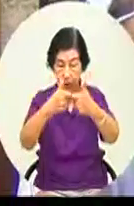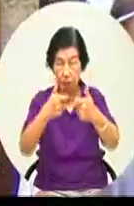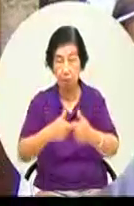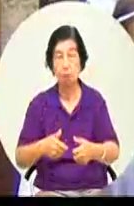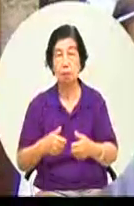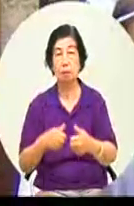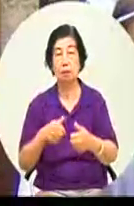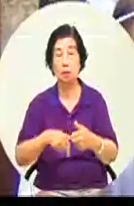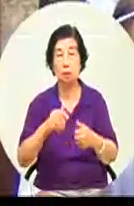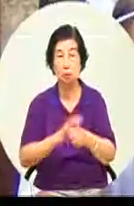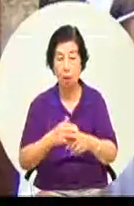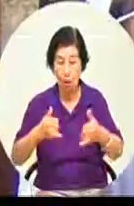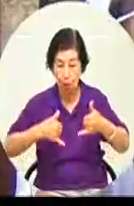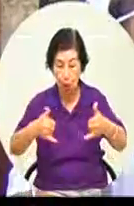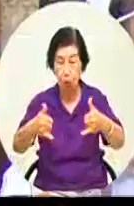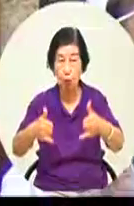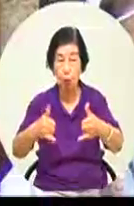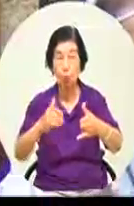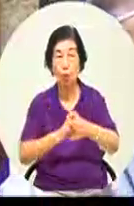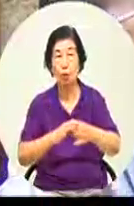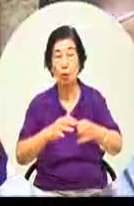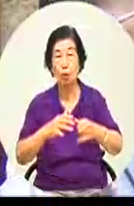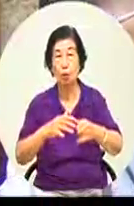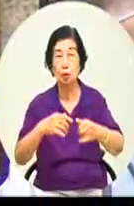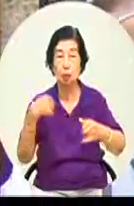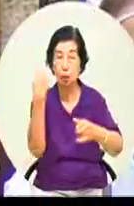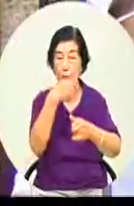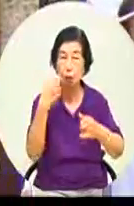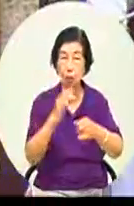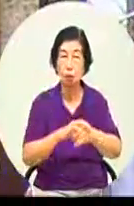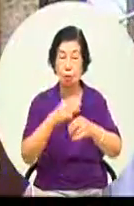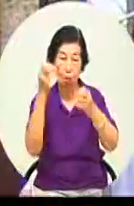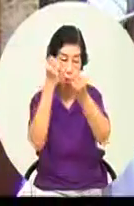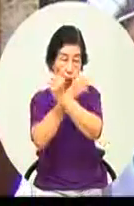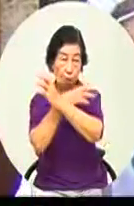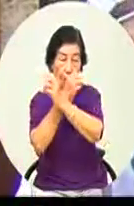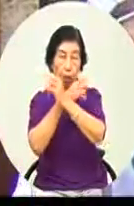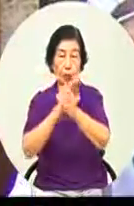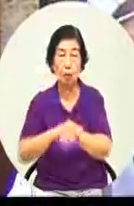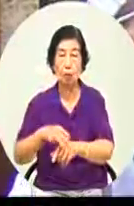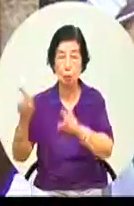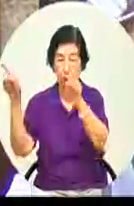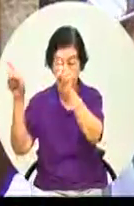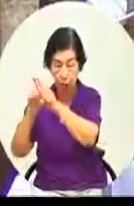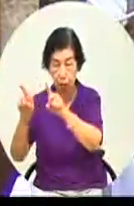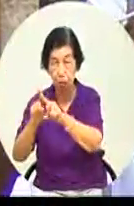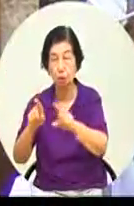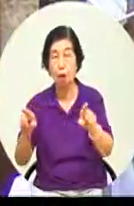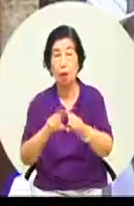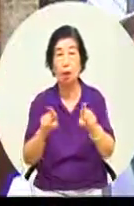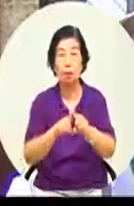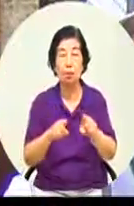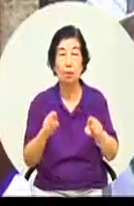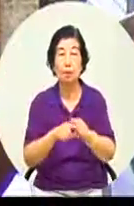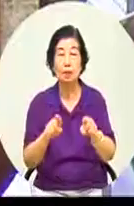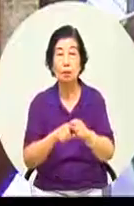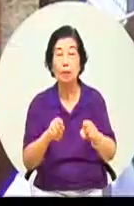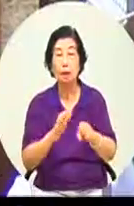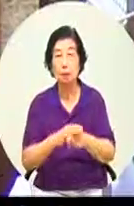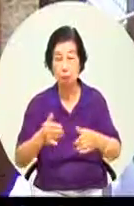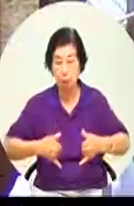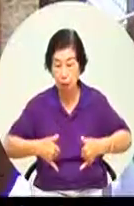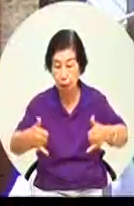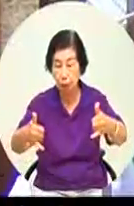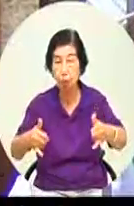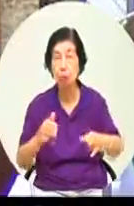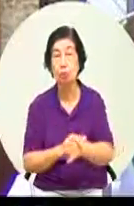口部分就是路口诶运转的耗资运转部分，全部是依照我们平面交通耗资里面来。啊，轻轨变成是被动的一